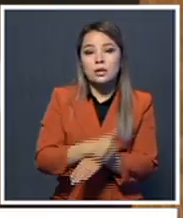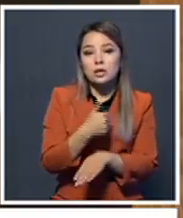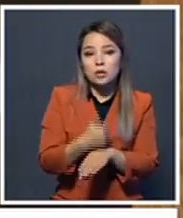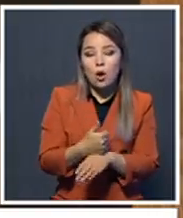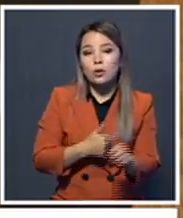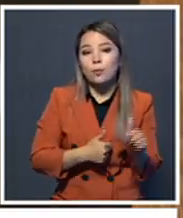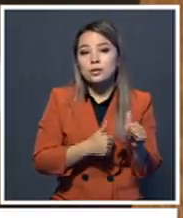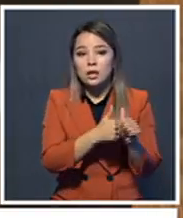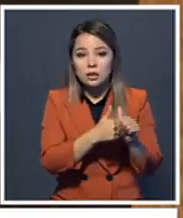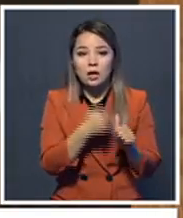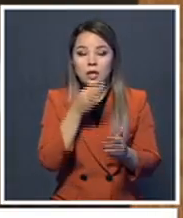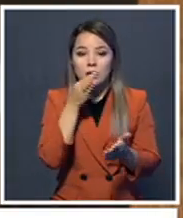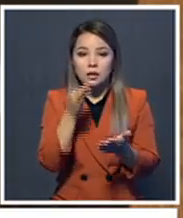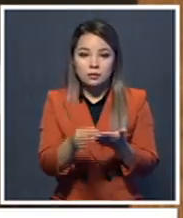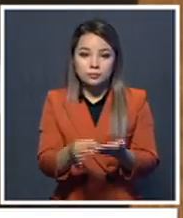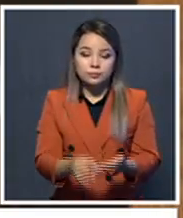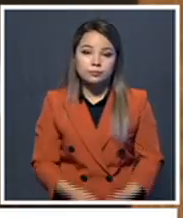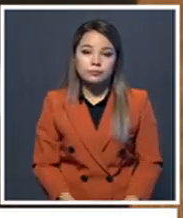орынбасарына қатысты үкім мынадай.